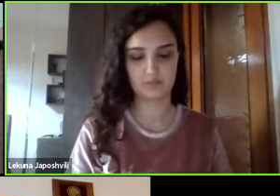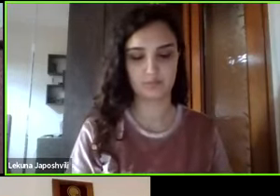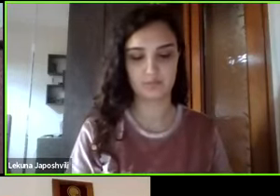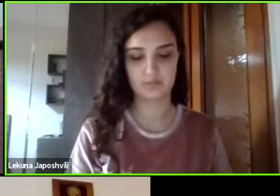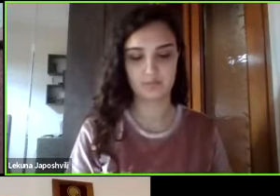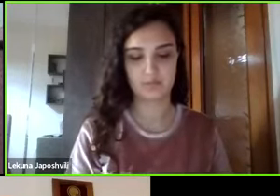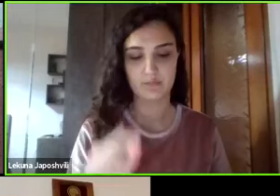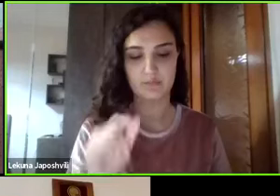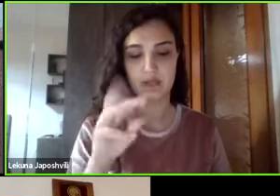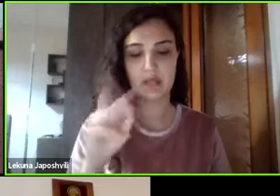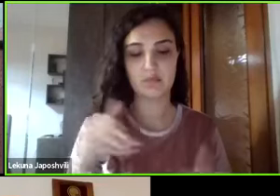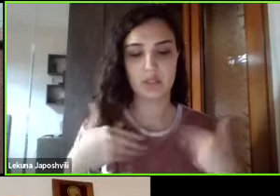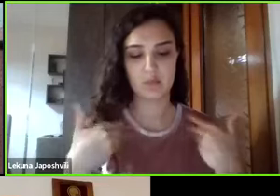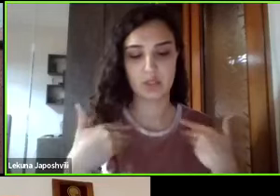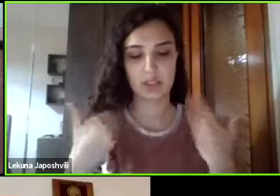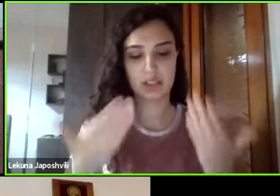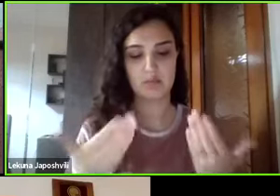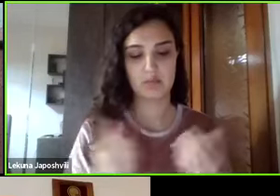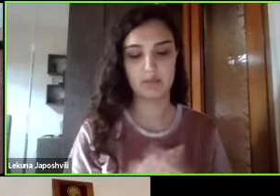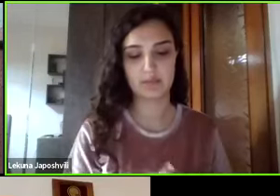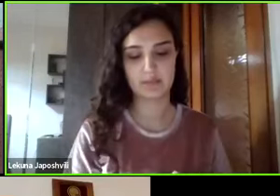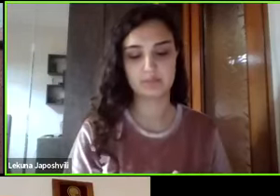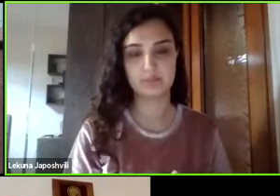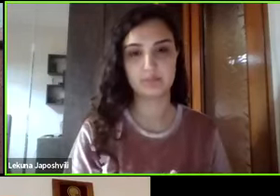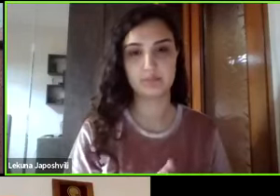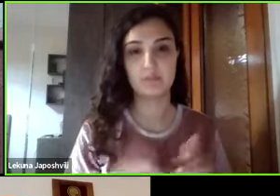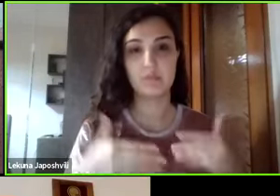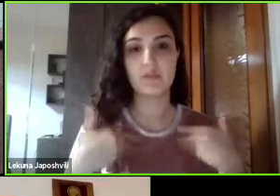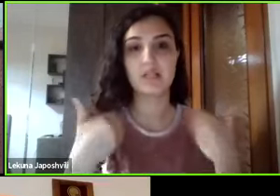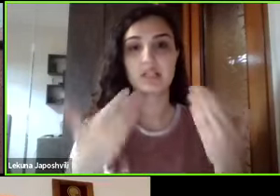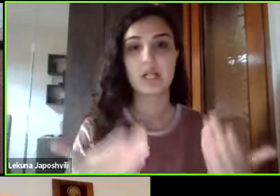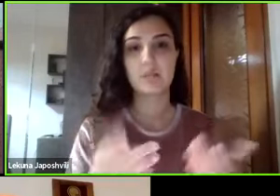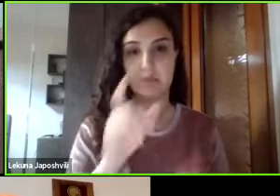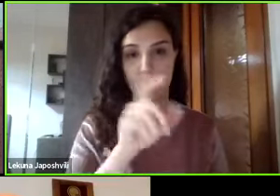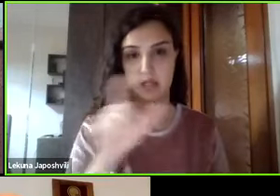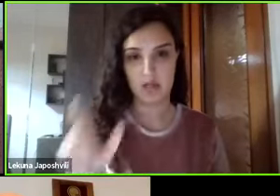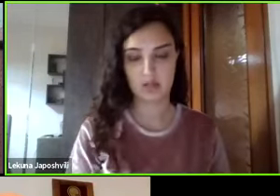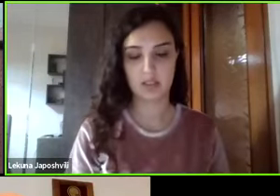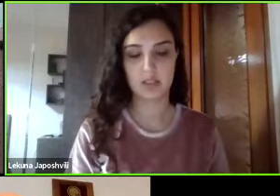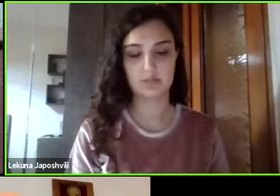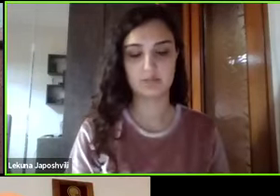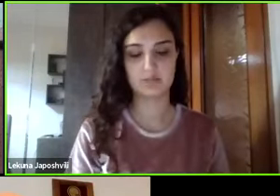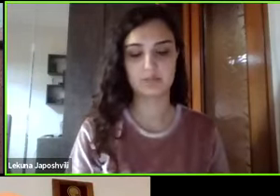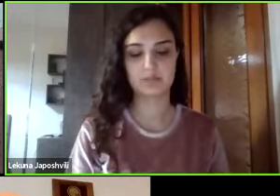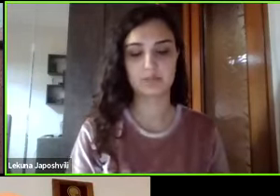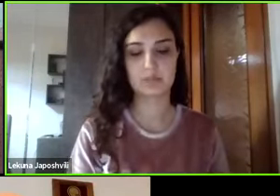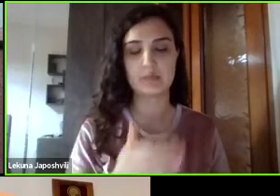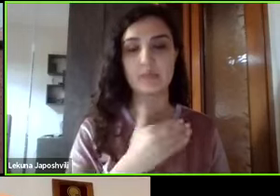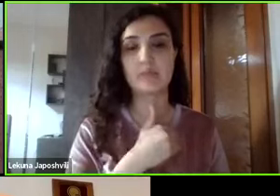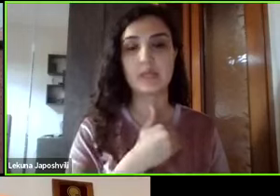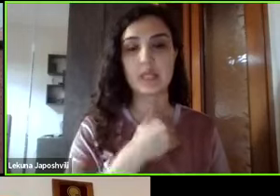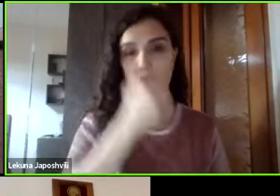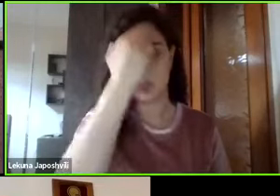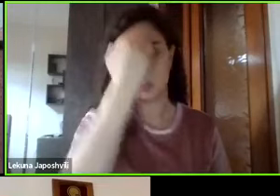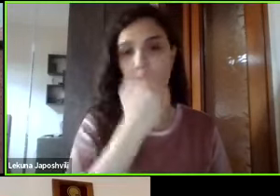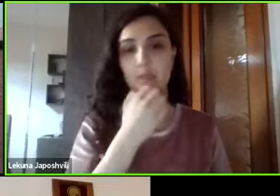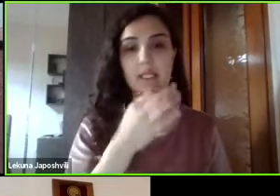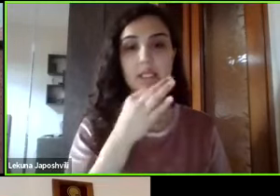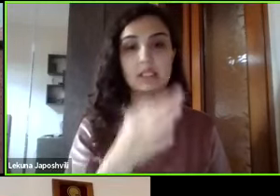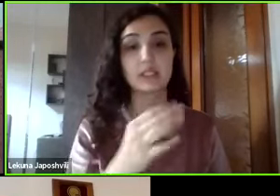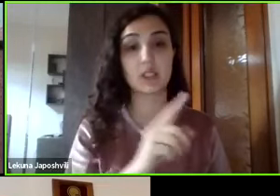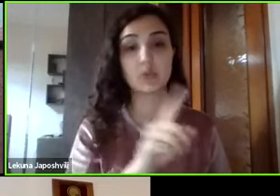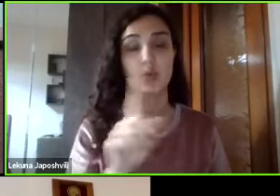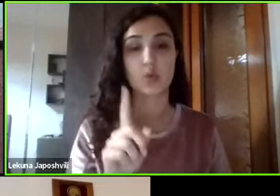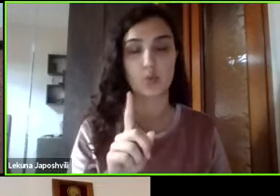თამთა, მოგესალმებით. მოგესალმები აუდიტორიას. მინდა მადლობა გითხრათ,